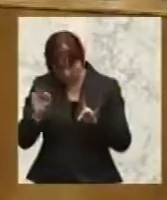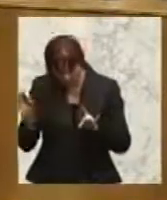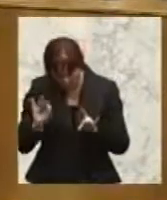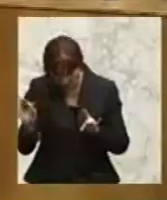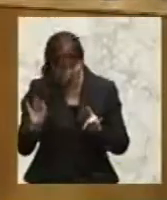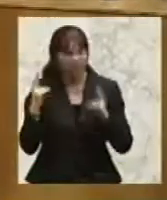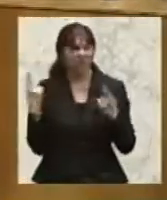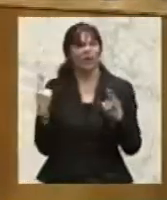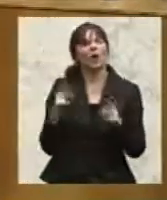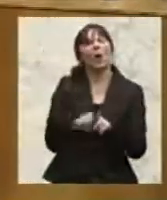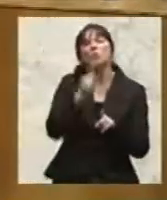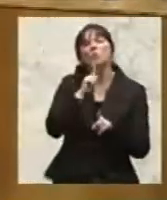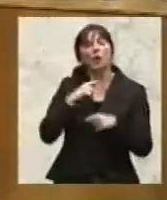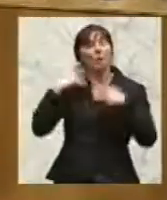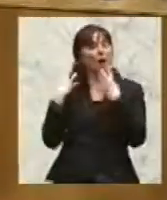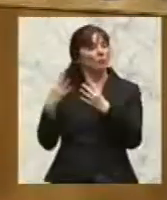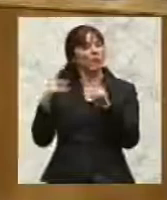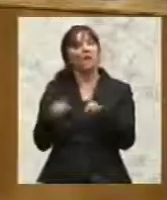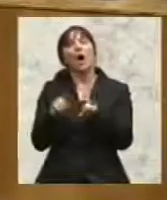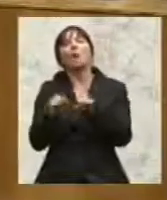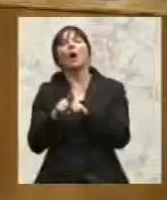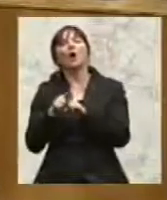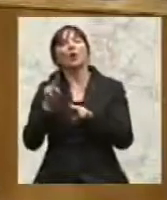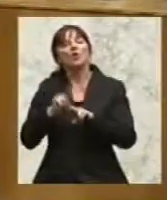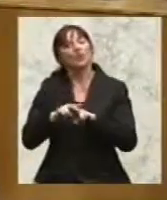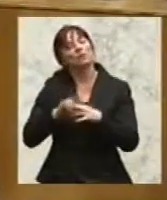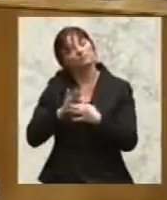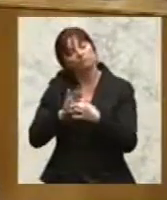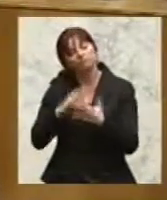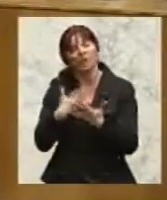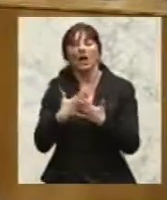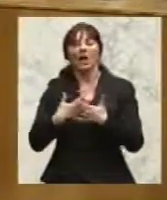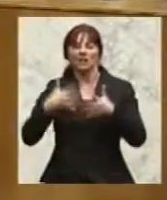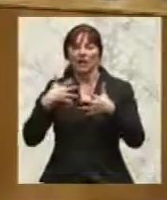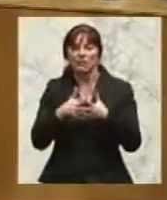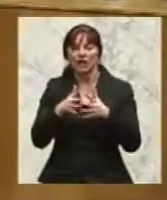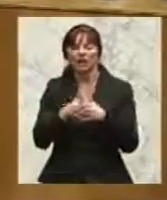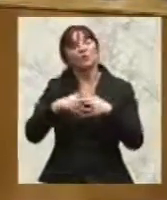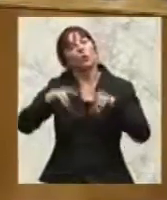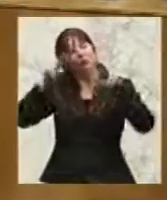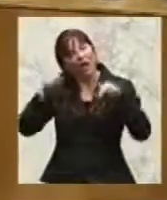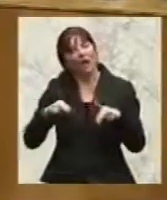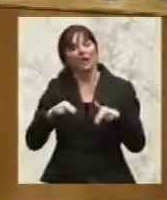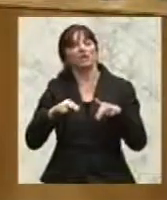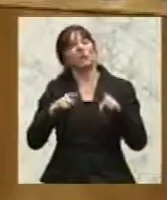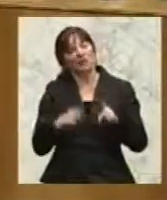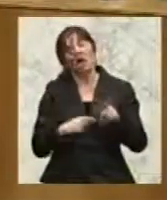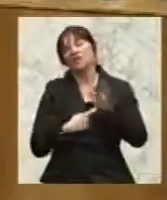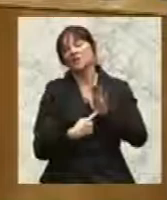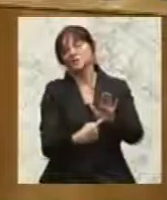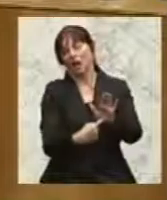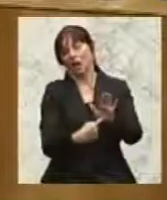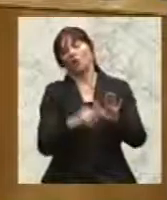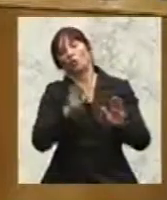sondern insbesondere auch, wenn es darum geht, die Transparenz und Rechenschaftspflicht für die Bürgerinnen und Bürger zu erhöhen. Diese hohe Reputation